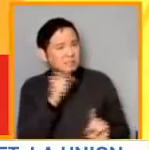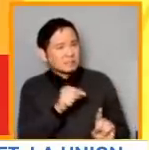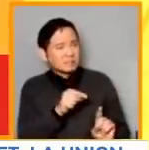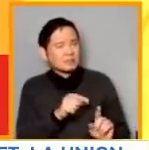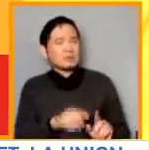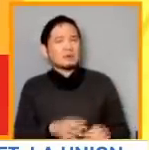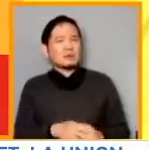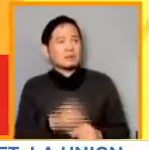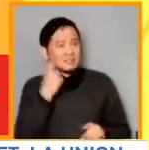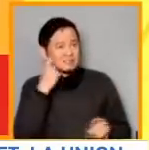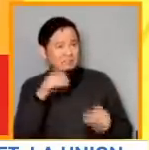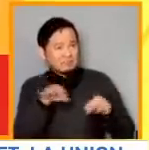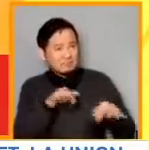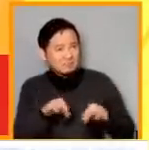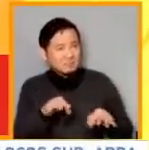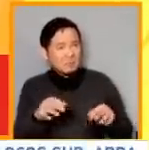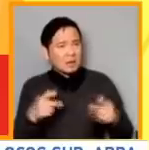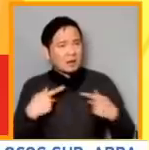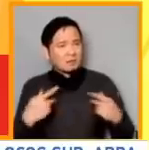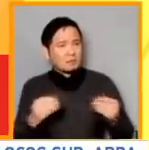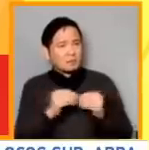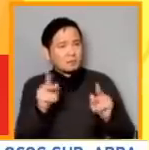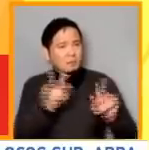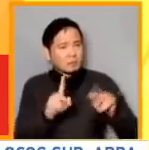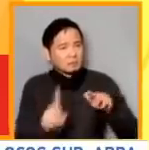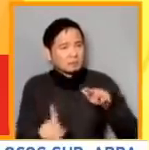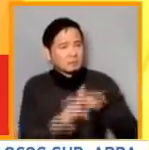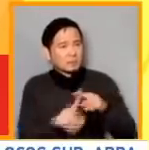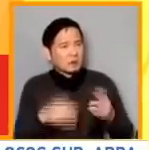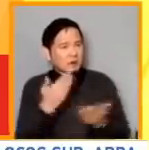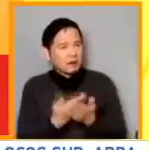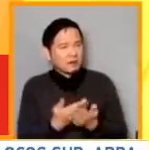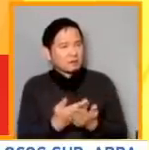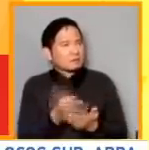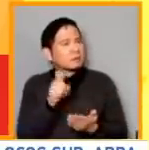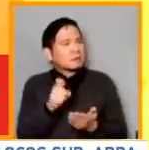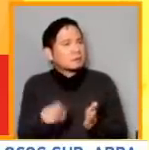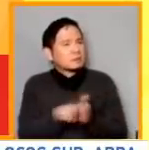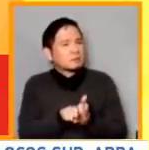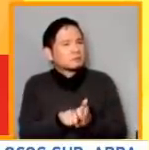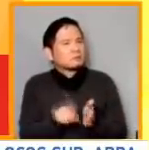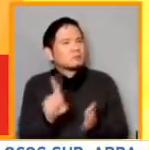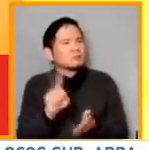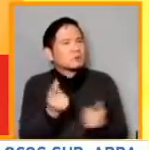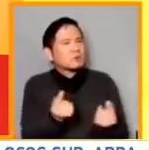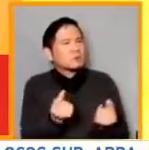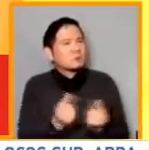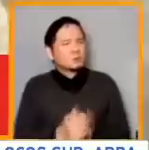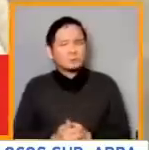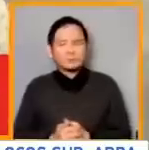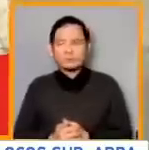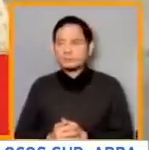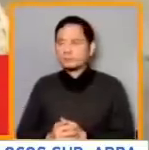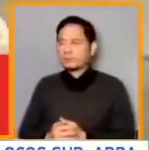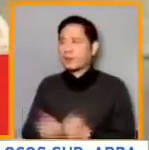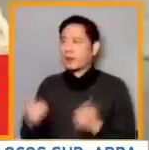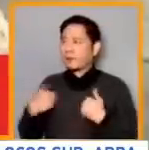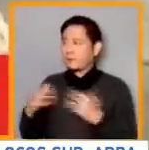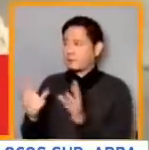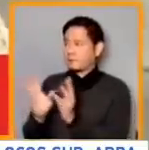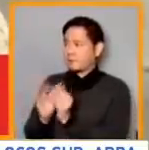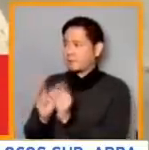yung dami ng mga pasahero. So, kinakailangan po talaga nilang makasakay. Ano po mangyayari? Mayroon na pong mga series of meeting ng